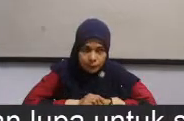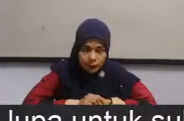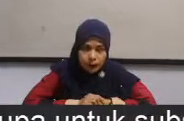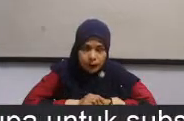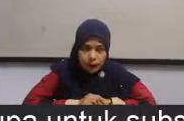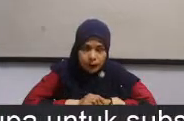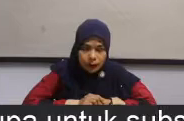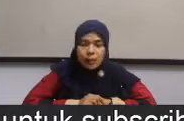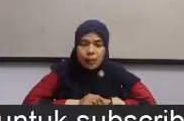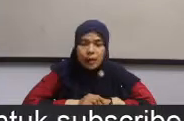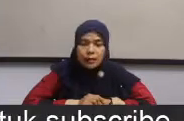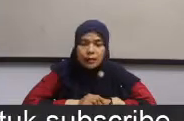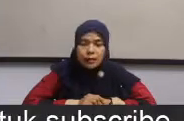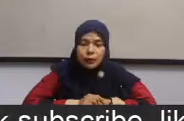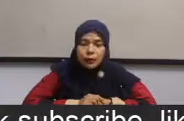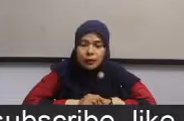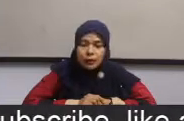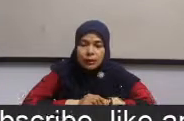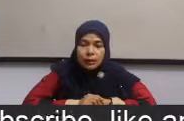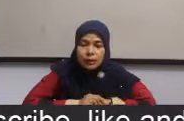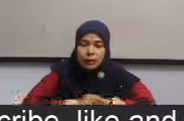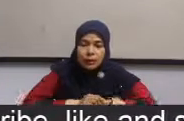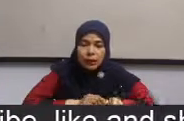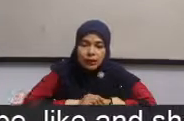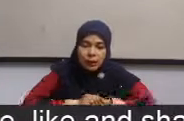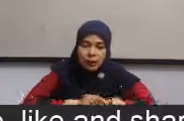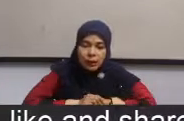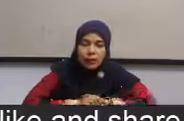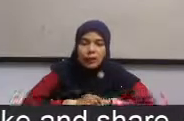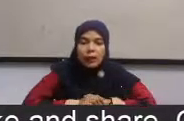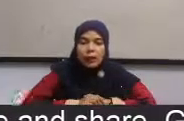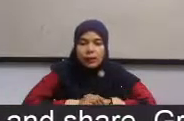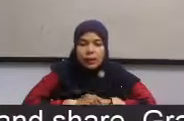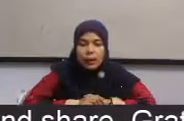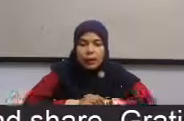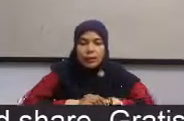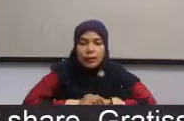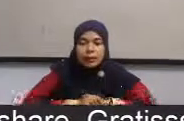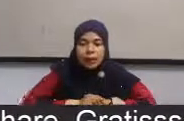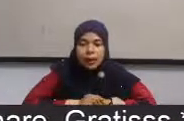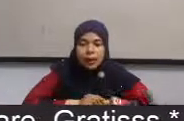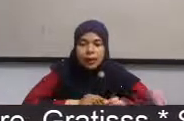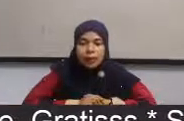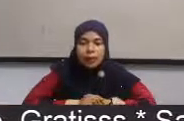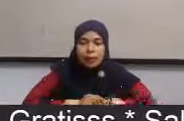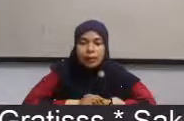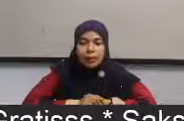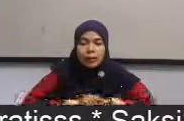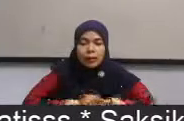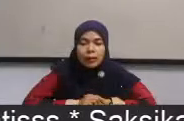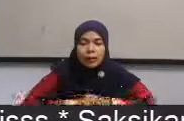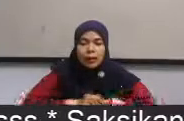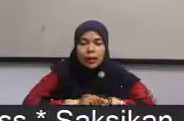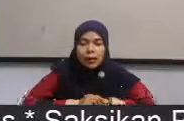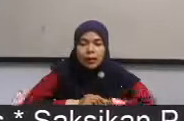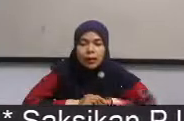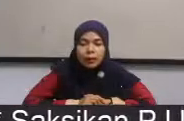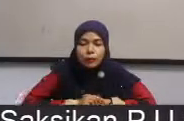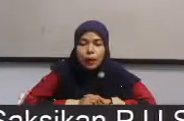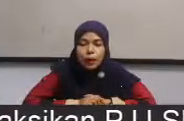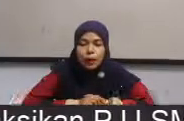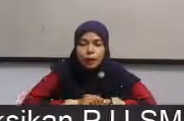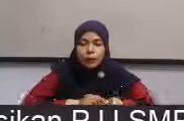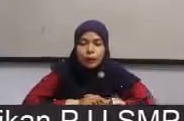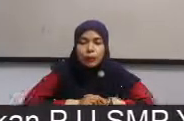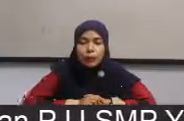masker rajin cuci tangan jaga jarak jika Hai ada